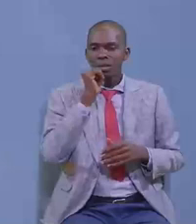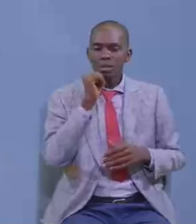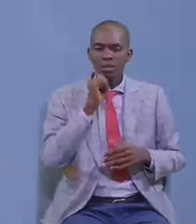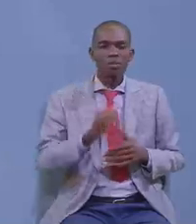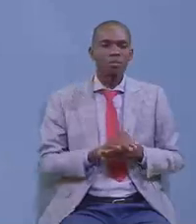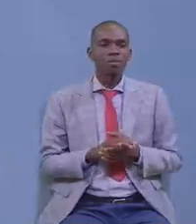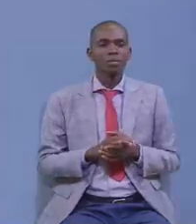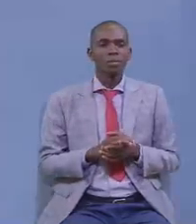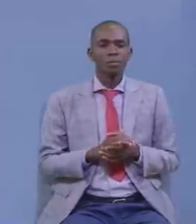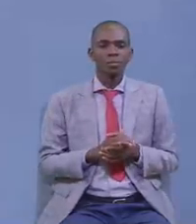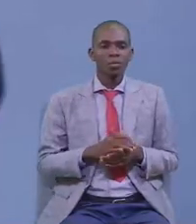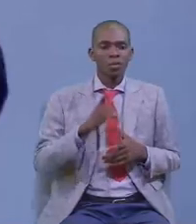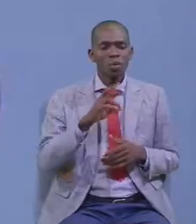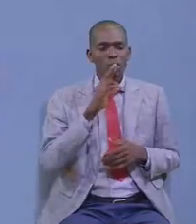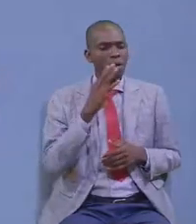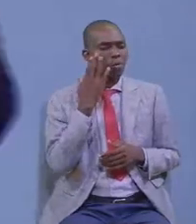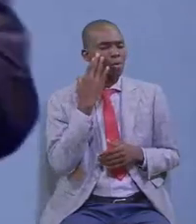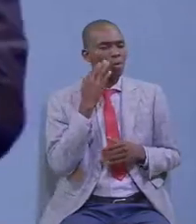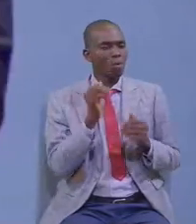Vous êtes familier à la méditation?